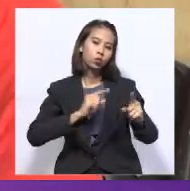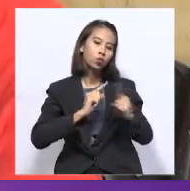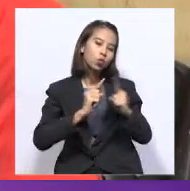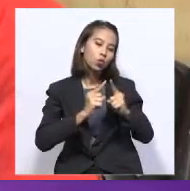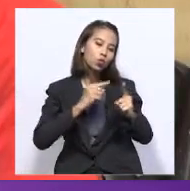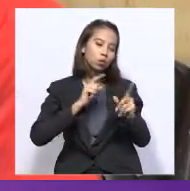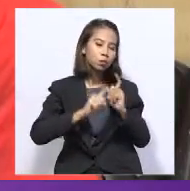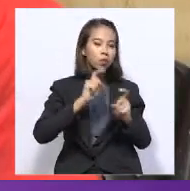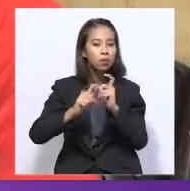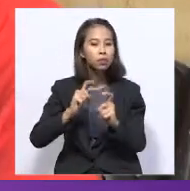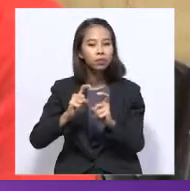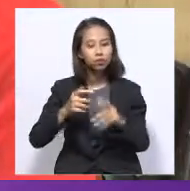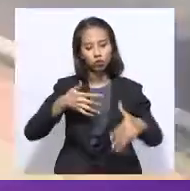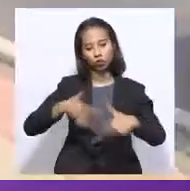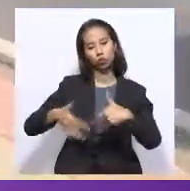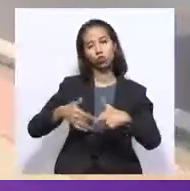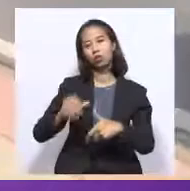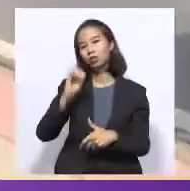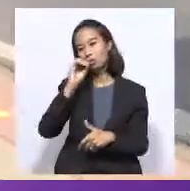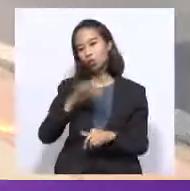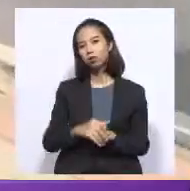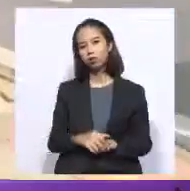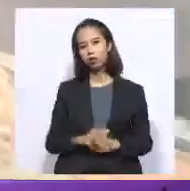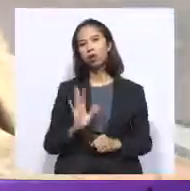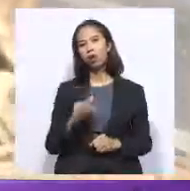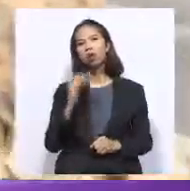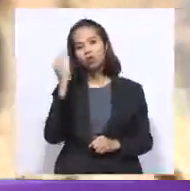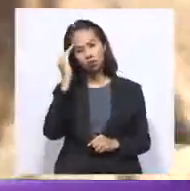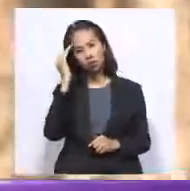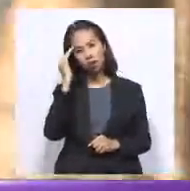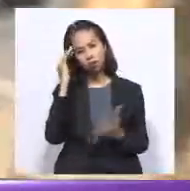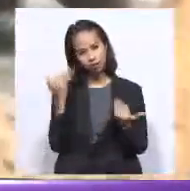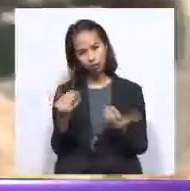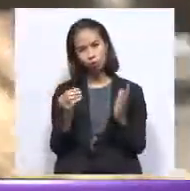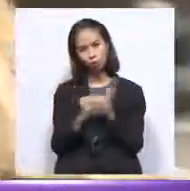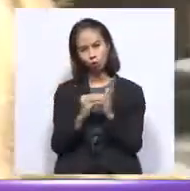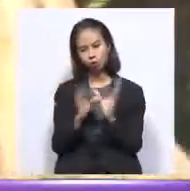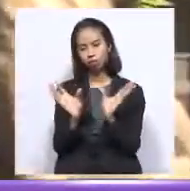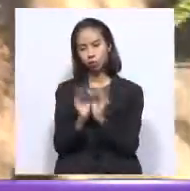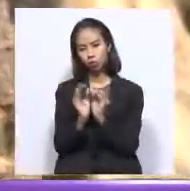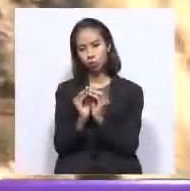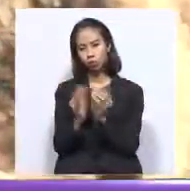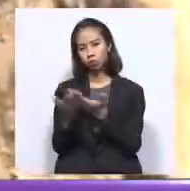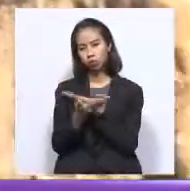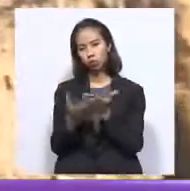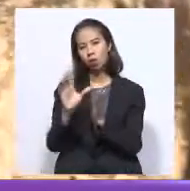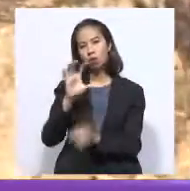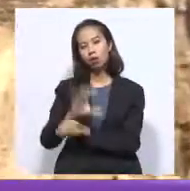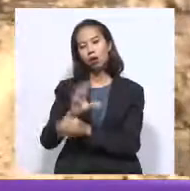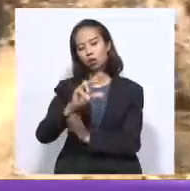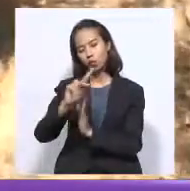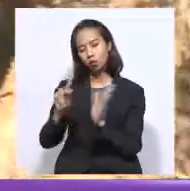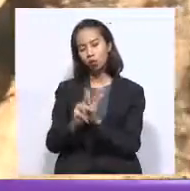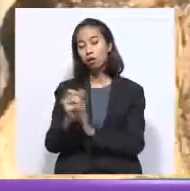ราบศัตรูพ่ายนะคะชาวบ้านก็ระบุออกมาว่าทราบข่าวว่ากรุงเทพมหานครเนี่ยมีการประชุมเรื่องจะบังคับใช้กฎหมายอย่